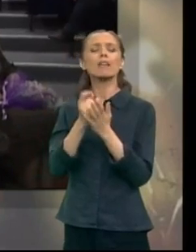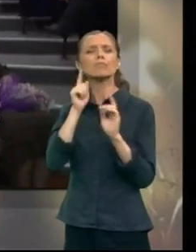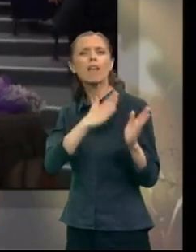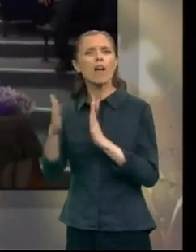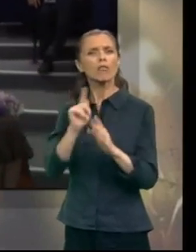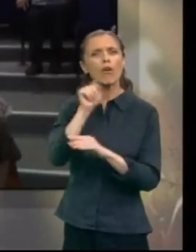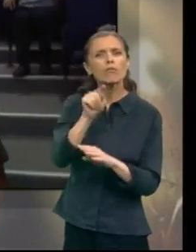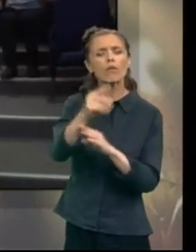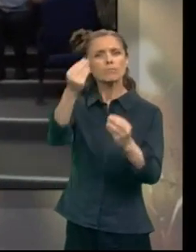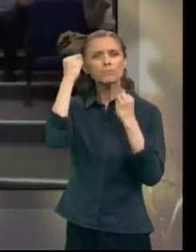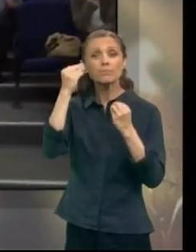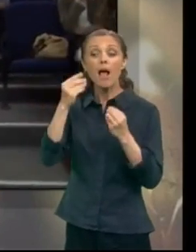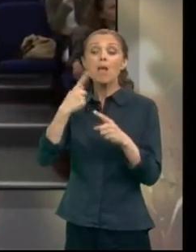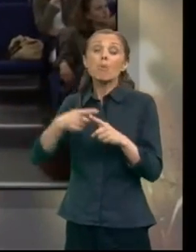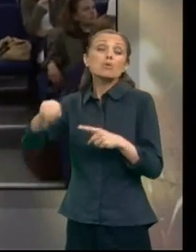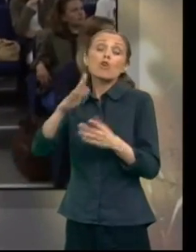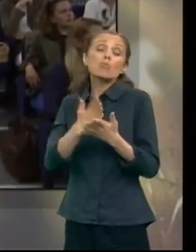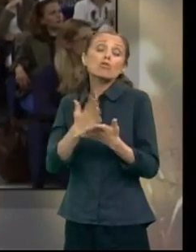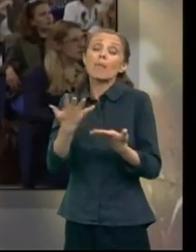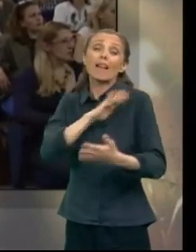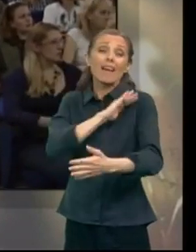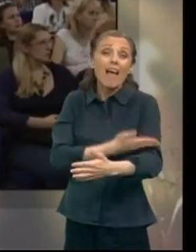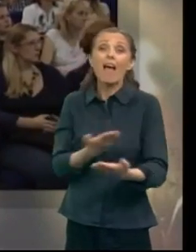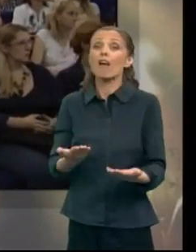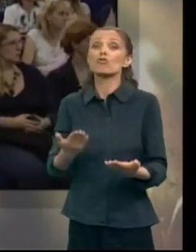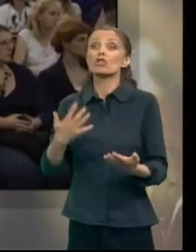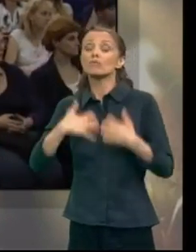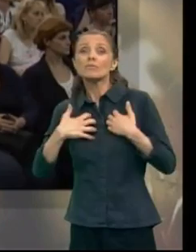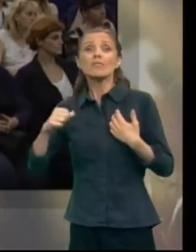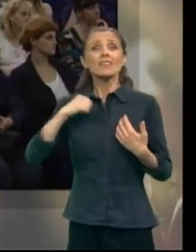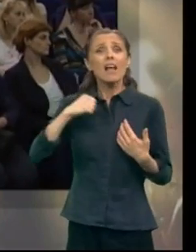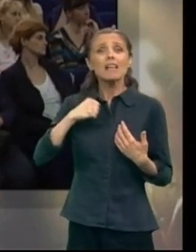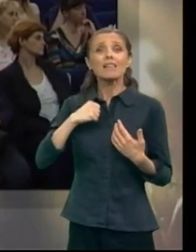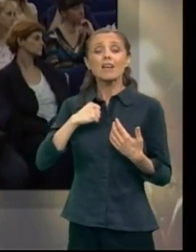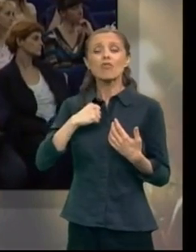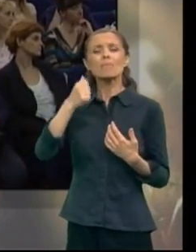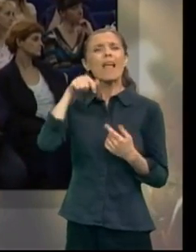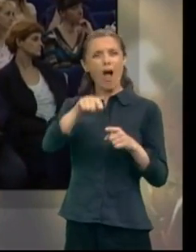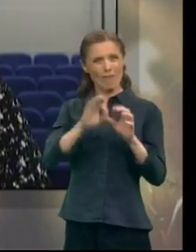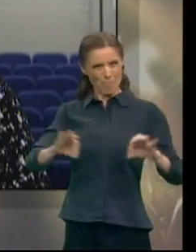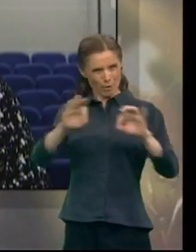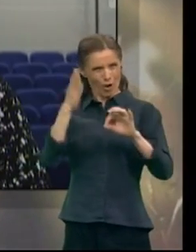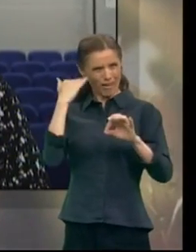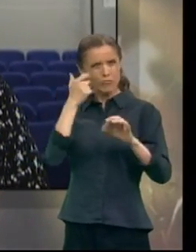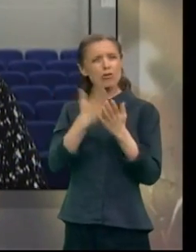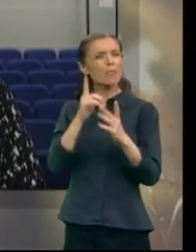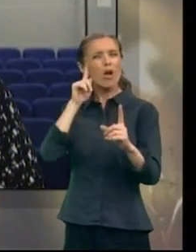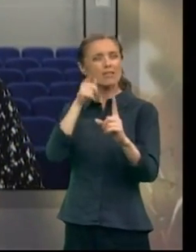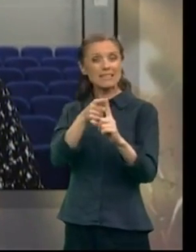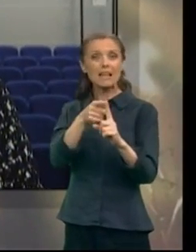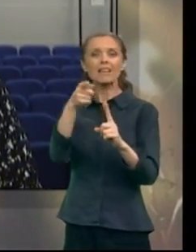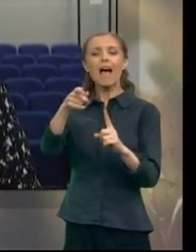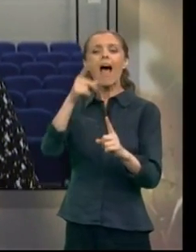drugo možda i najjači, najzainteresovaniji. Ono što je bio cilj tog projekta, to je psihološko